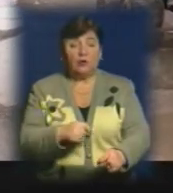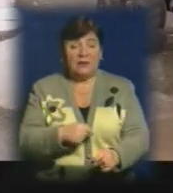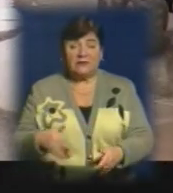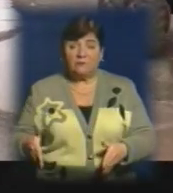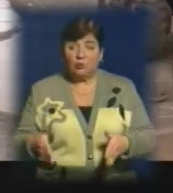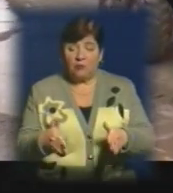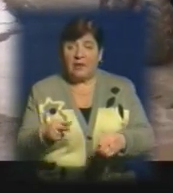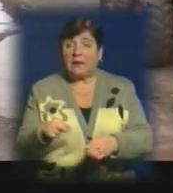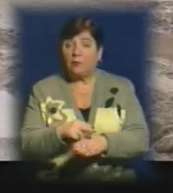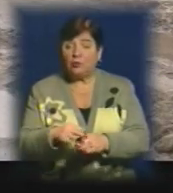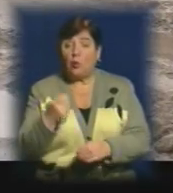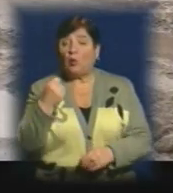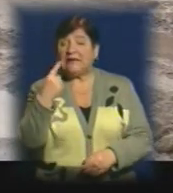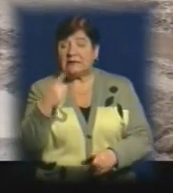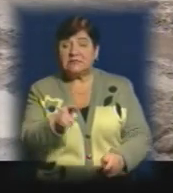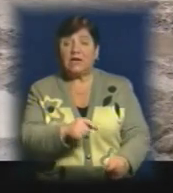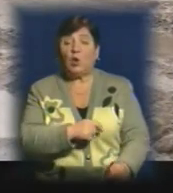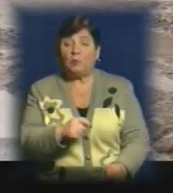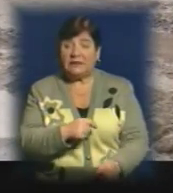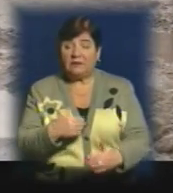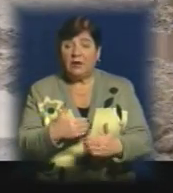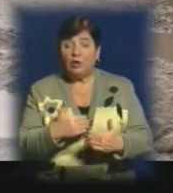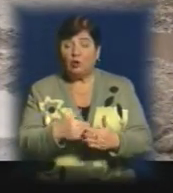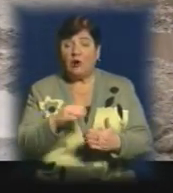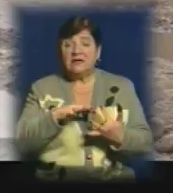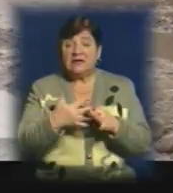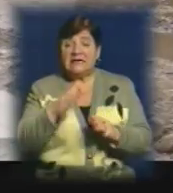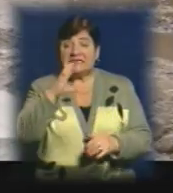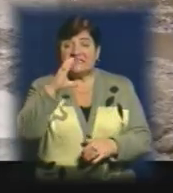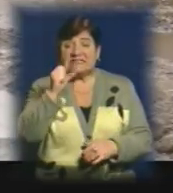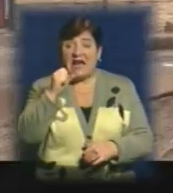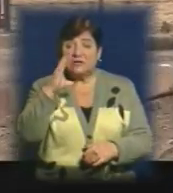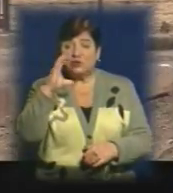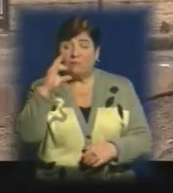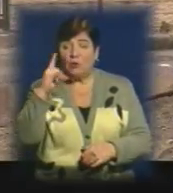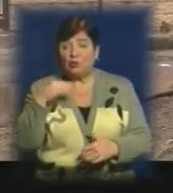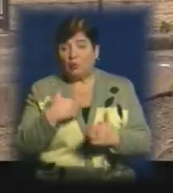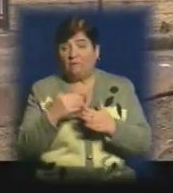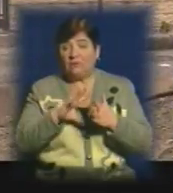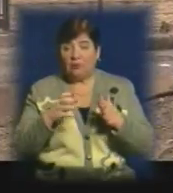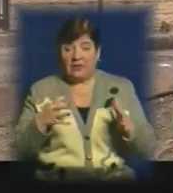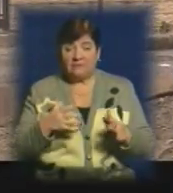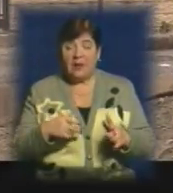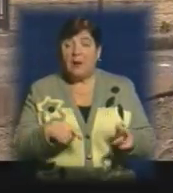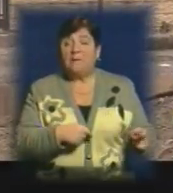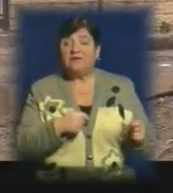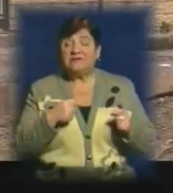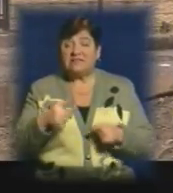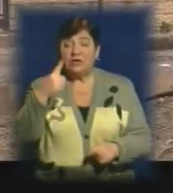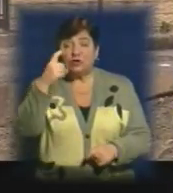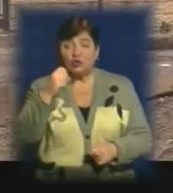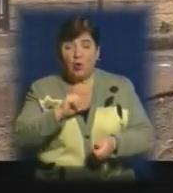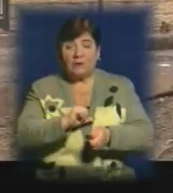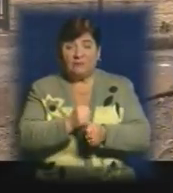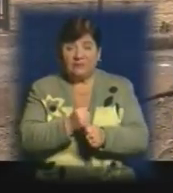Загалом ремонту підлягають 11 кілометрів від центру Сасова до Виноградова. Поки для вирівнювання дороги привезли 100 кубічних метрів